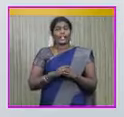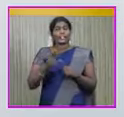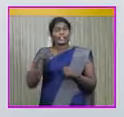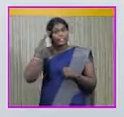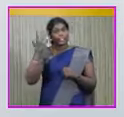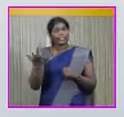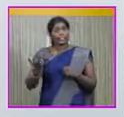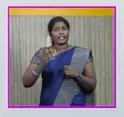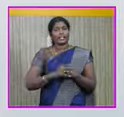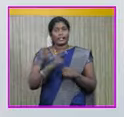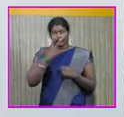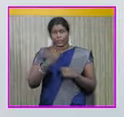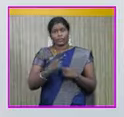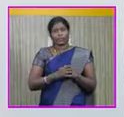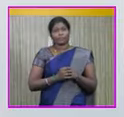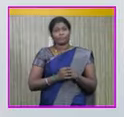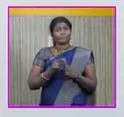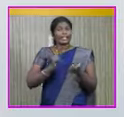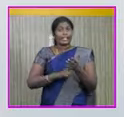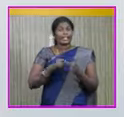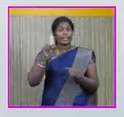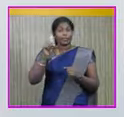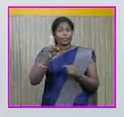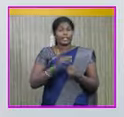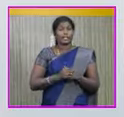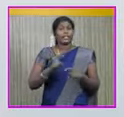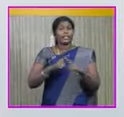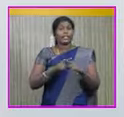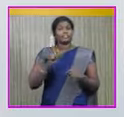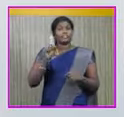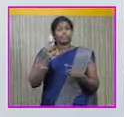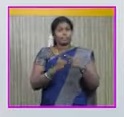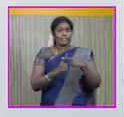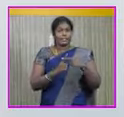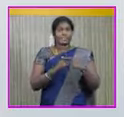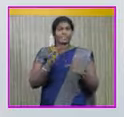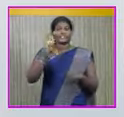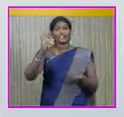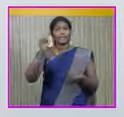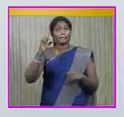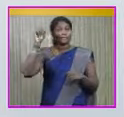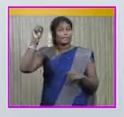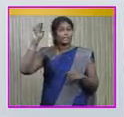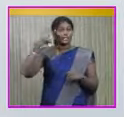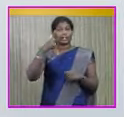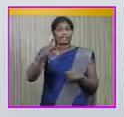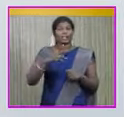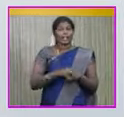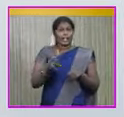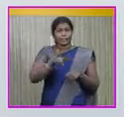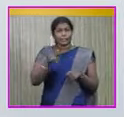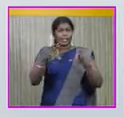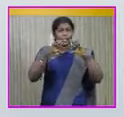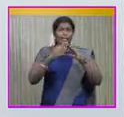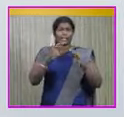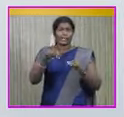நம்ம என்னென்னு பார்க்கணும். என் என்ற புள்ளியில் x+40° அப்படின்ற கோணம் இருக்குது. இப்போது இந்த ரெண்டு முக்கோணங்கள், ஈட்